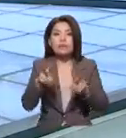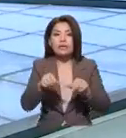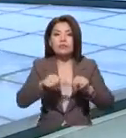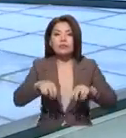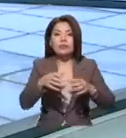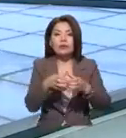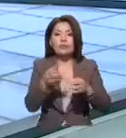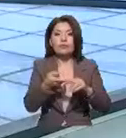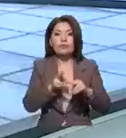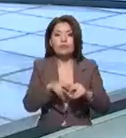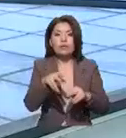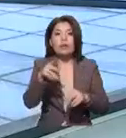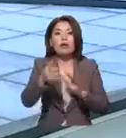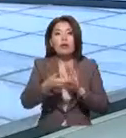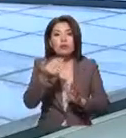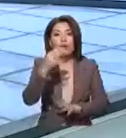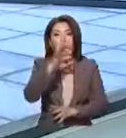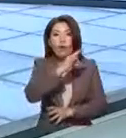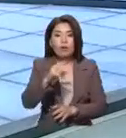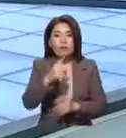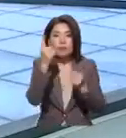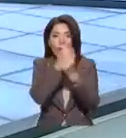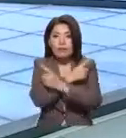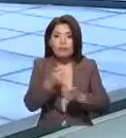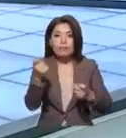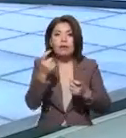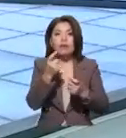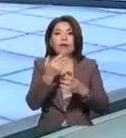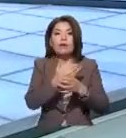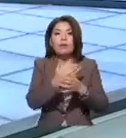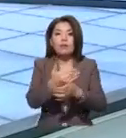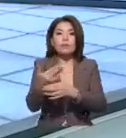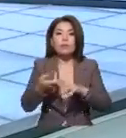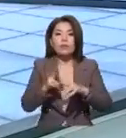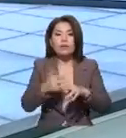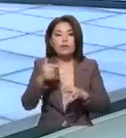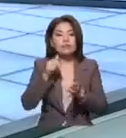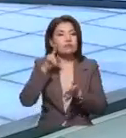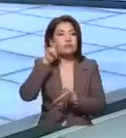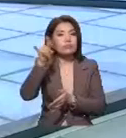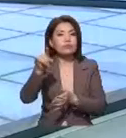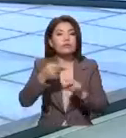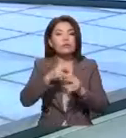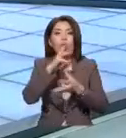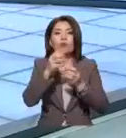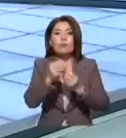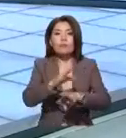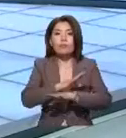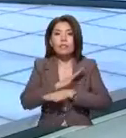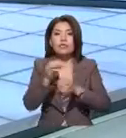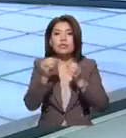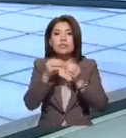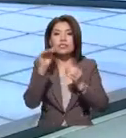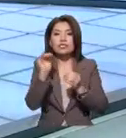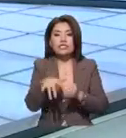спецоперации группировки. Призывы ООН немедленно объявить гуманитарное перемирие в секторе Газа игнорируются. Число погибших тем временем достигло